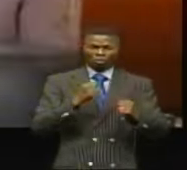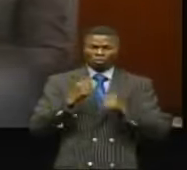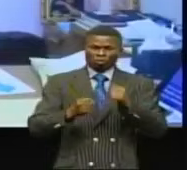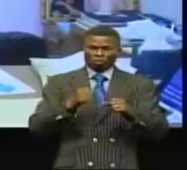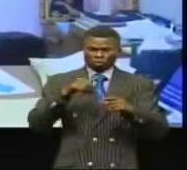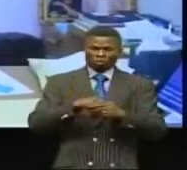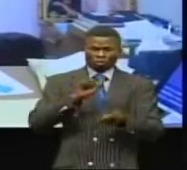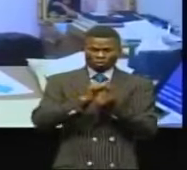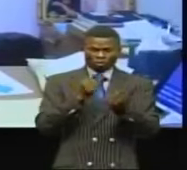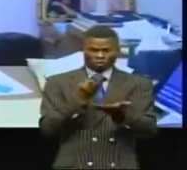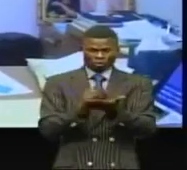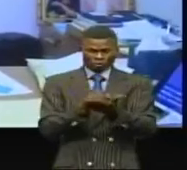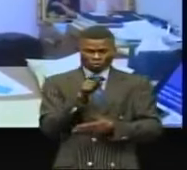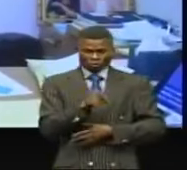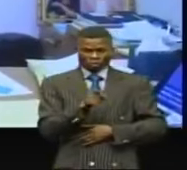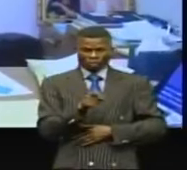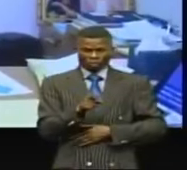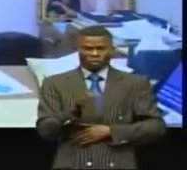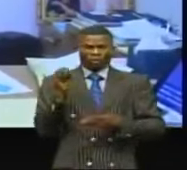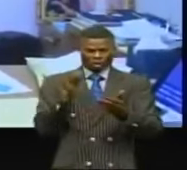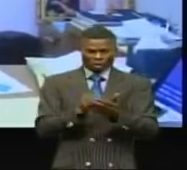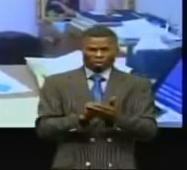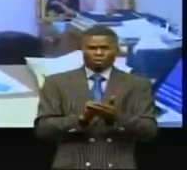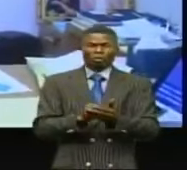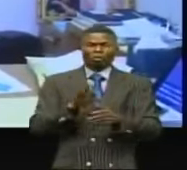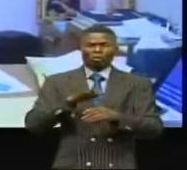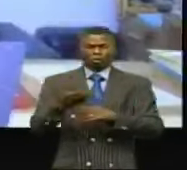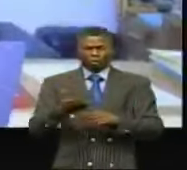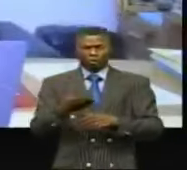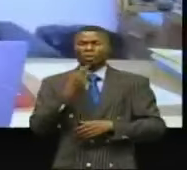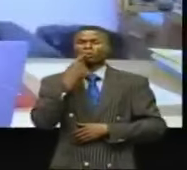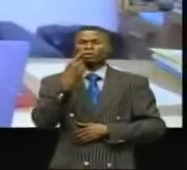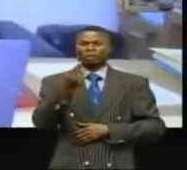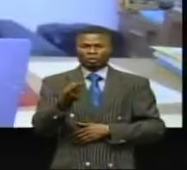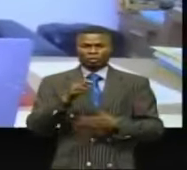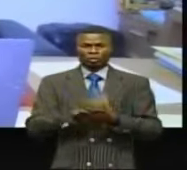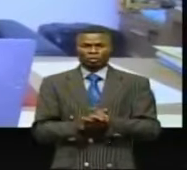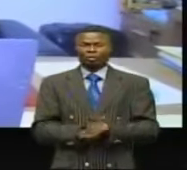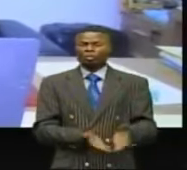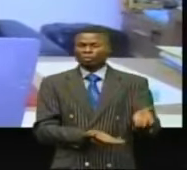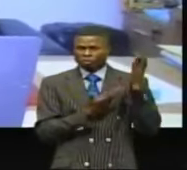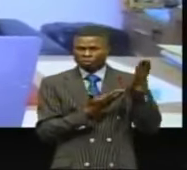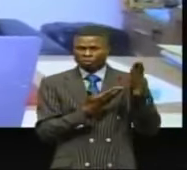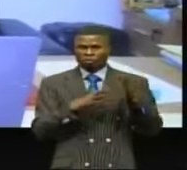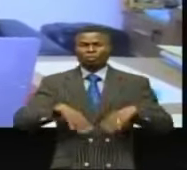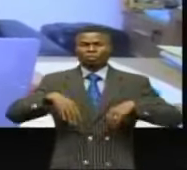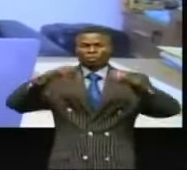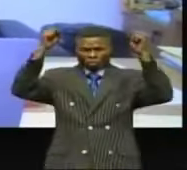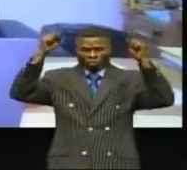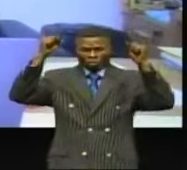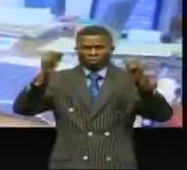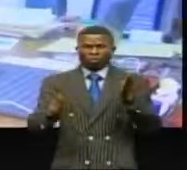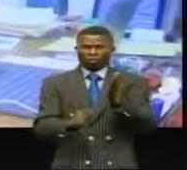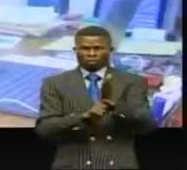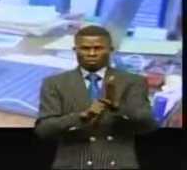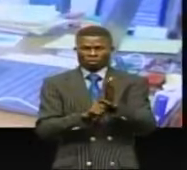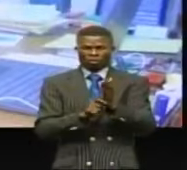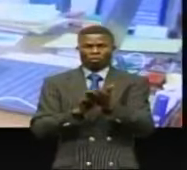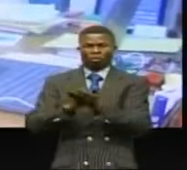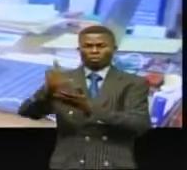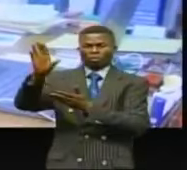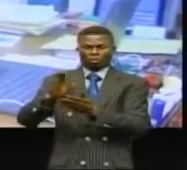ces secteurs. Outre ces éléments, il a souligné la nécessité d'adopter une stratégie de déploiement